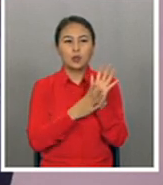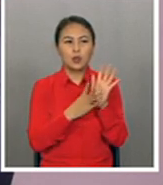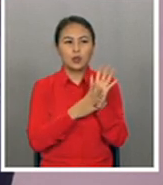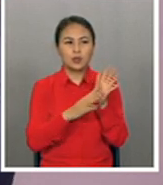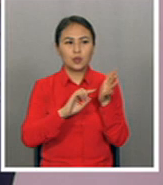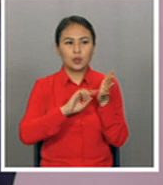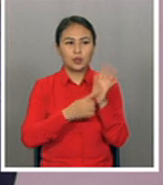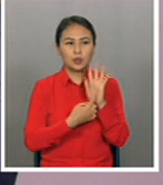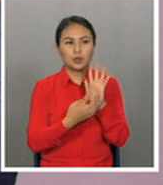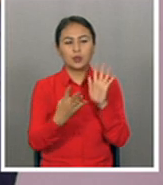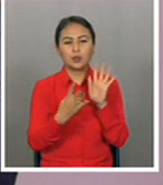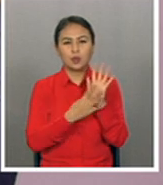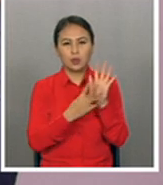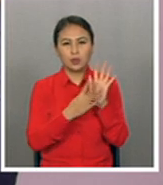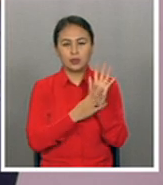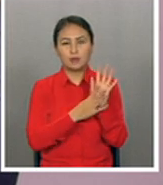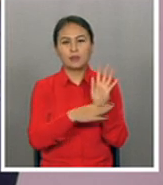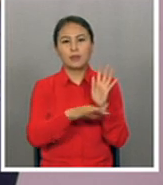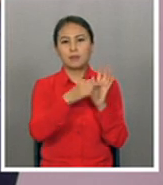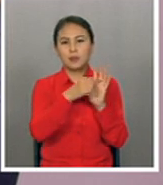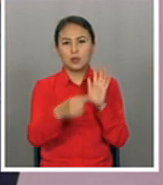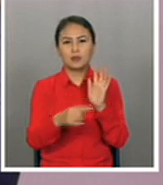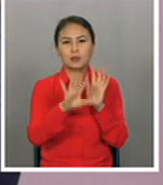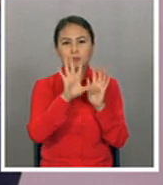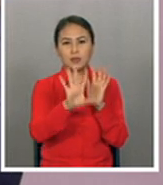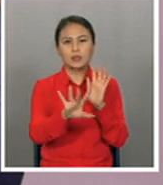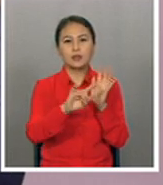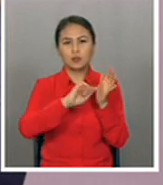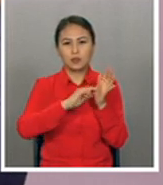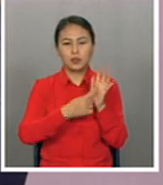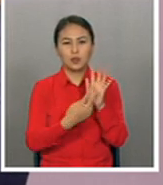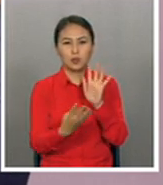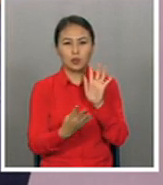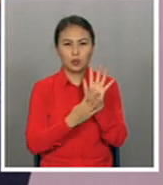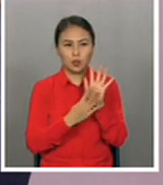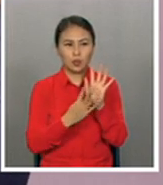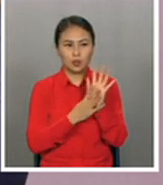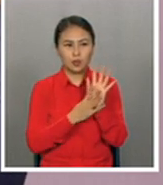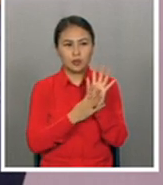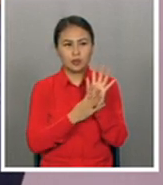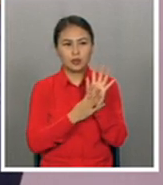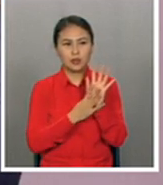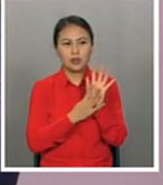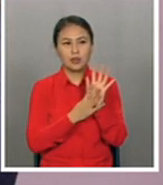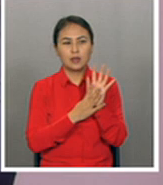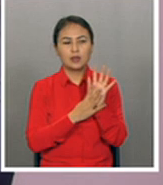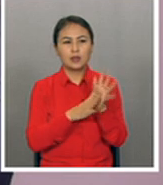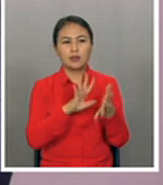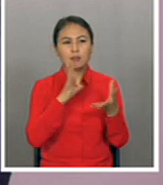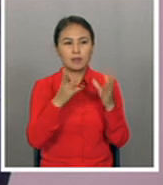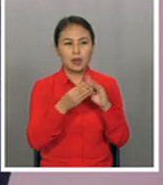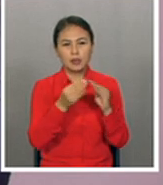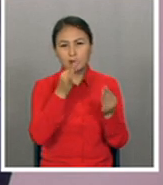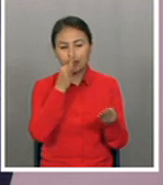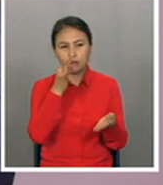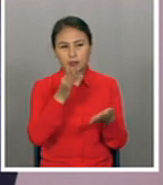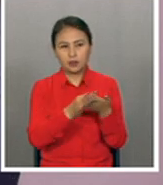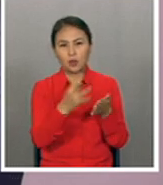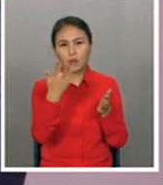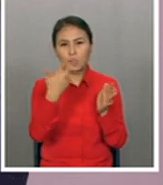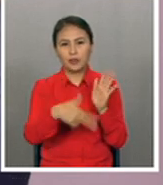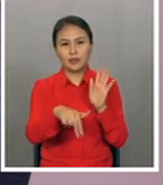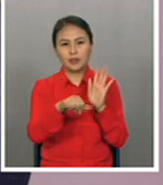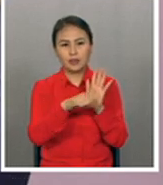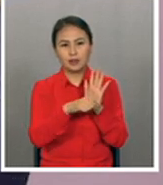9 бен 9-дың көбейтіндісінен 5 пен 9-дың көбейтіндісін азайтсақ, өрнектің мәні